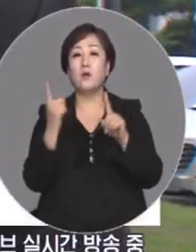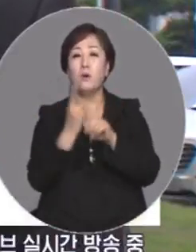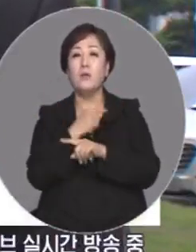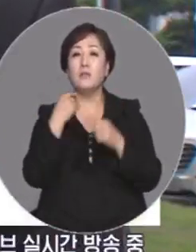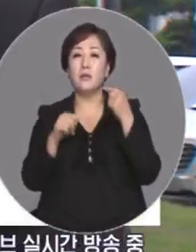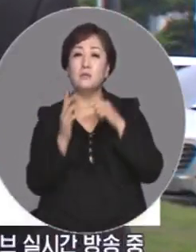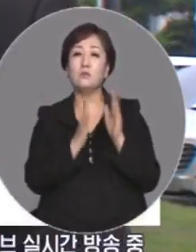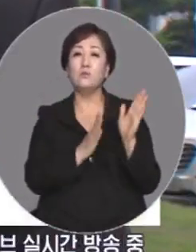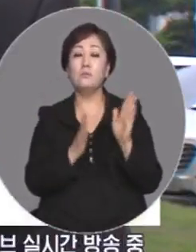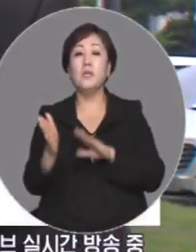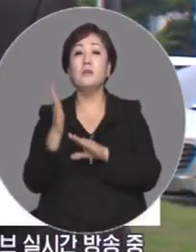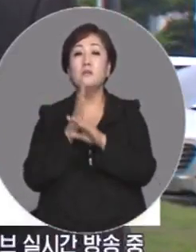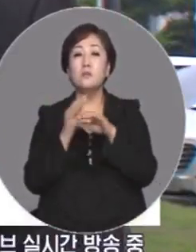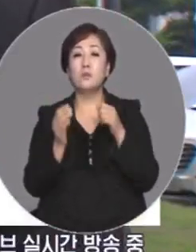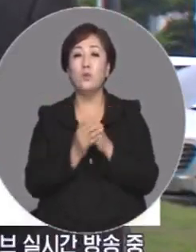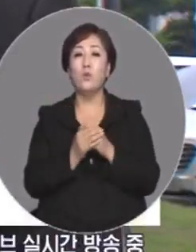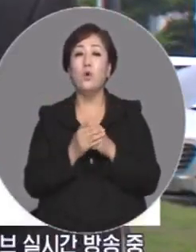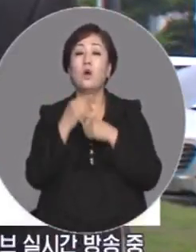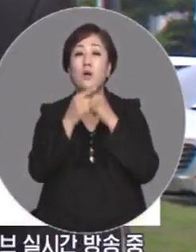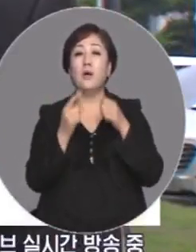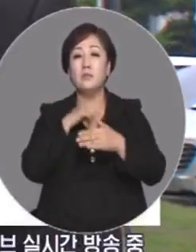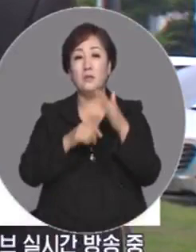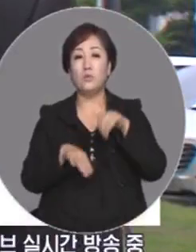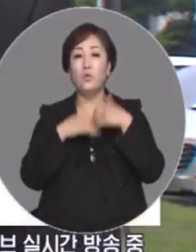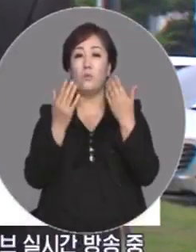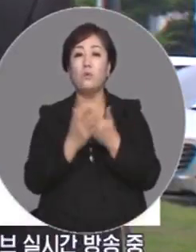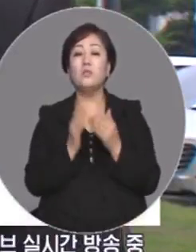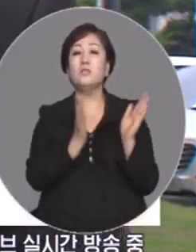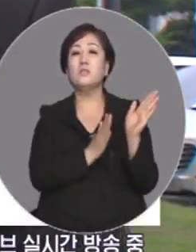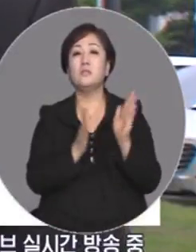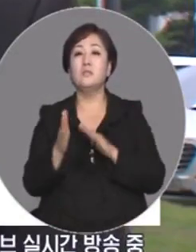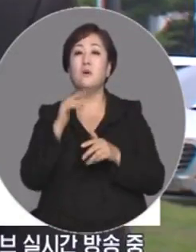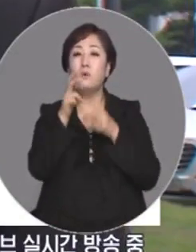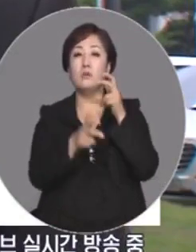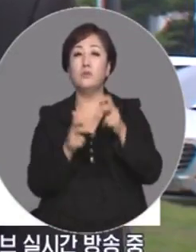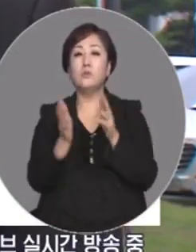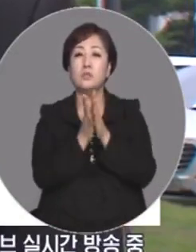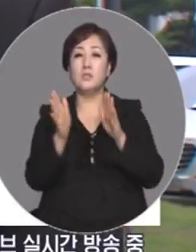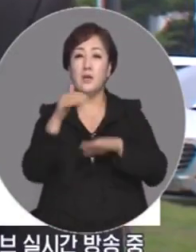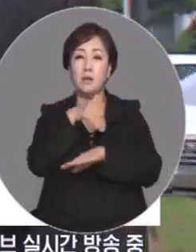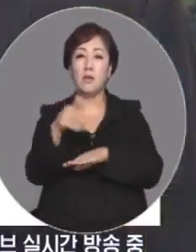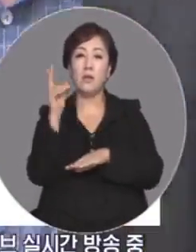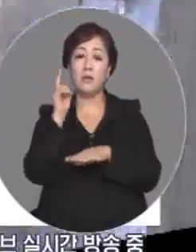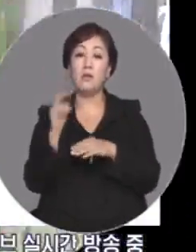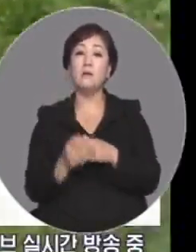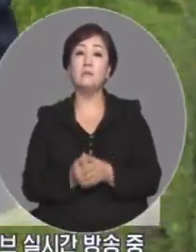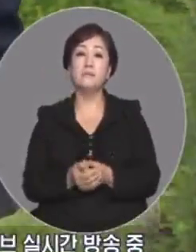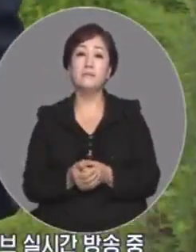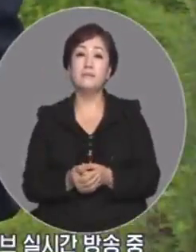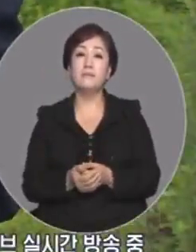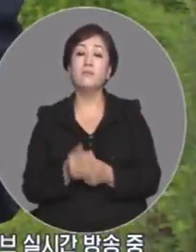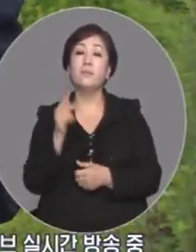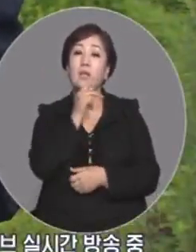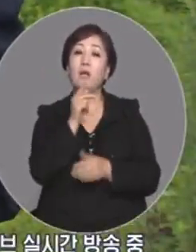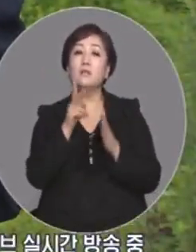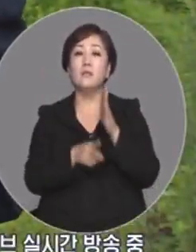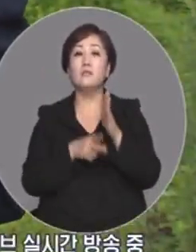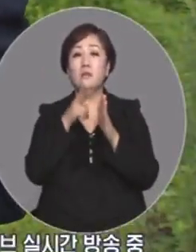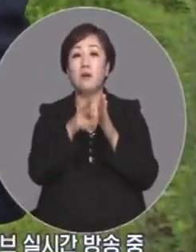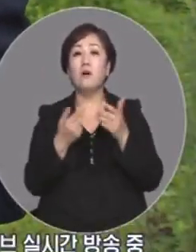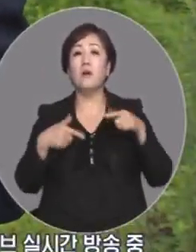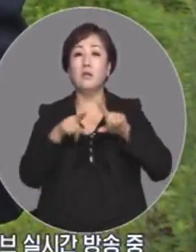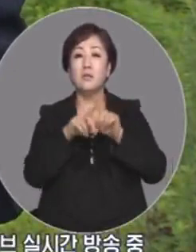절차를 이행하여 연내에 본격적인 건축 공사를 추진할 수 있을 것 같습니다. KTX